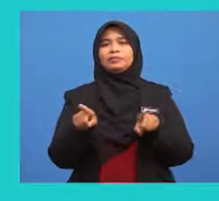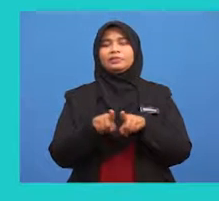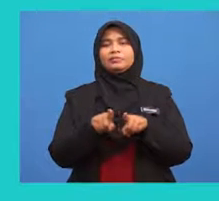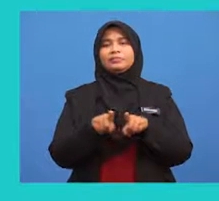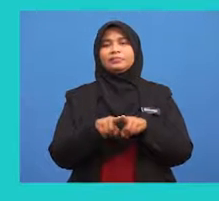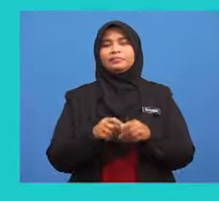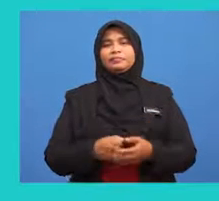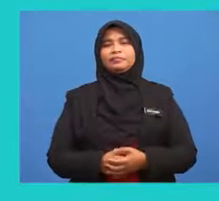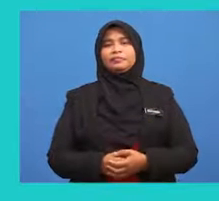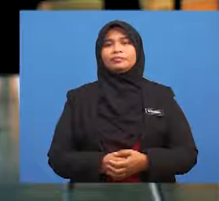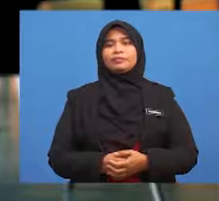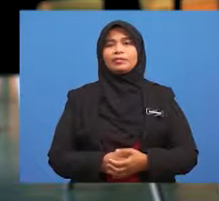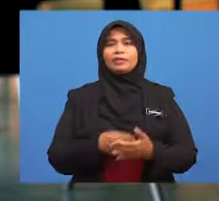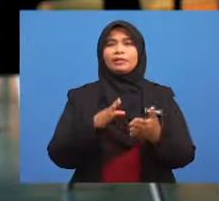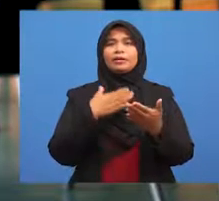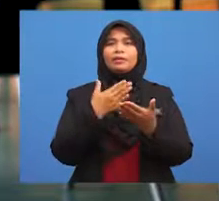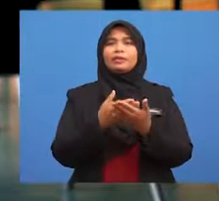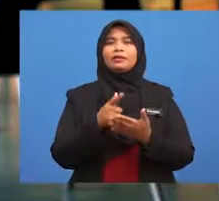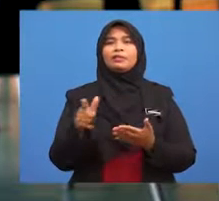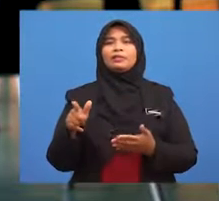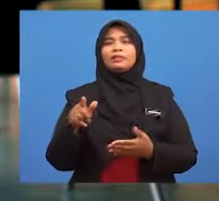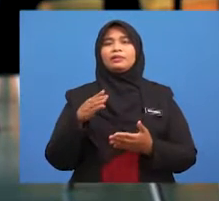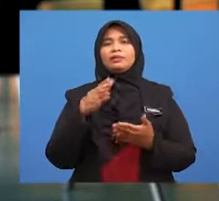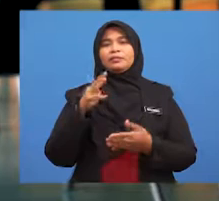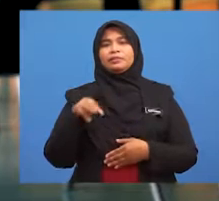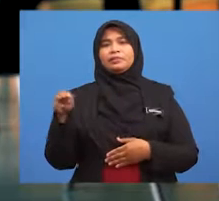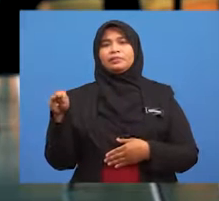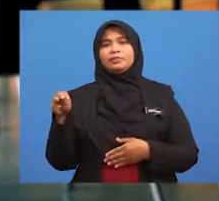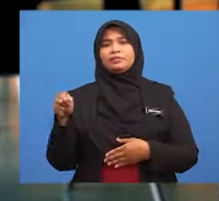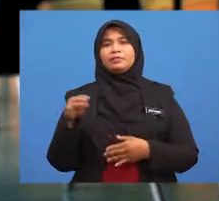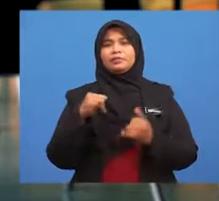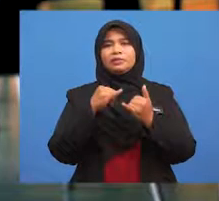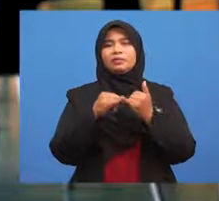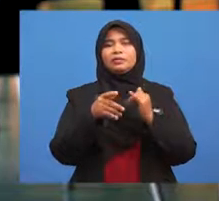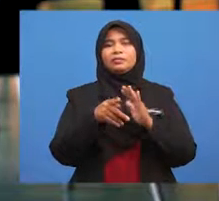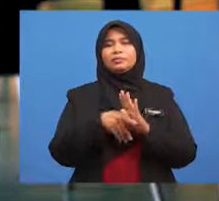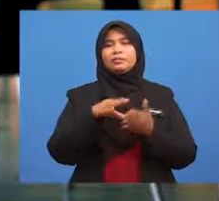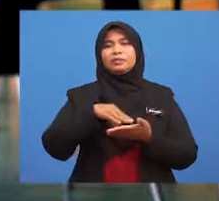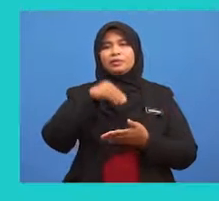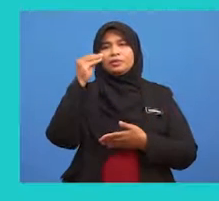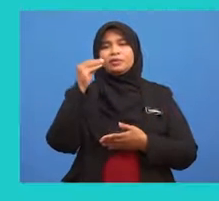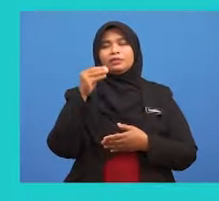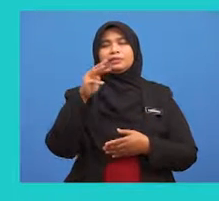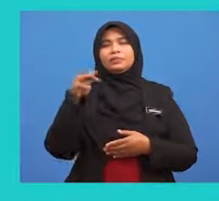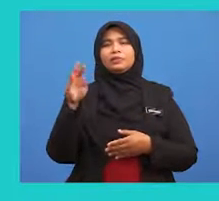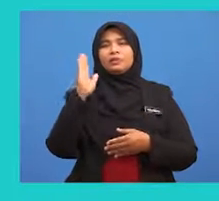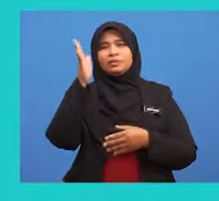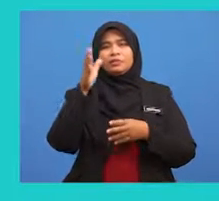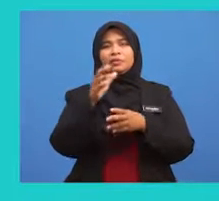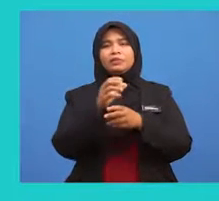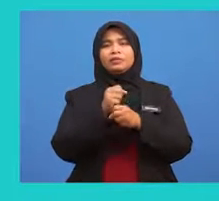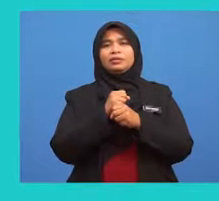murid-murid. Baiklah murid-murid, di akhir pembelajaran ini, murid-murid akan dapat yang